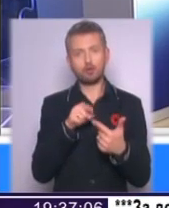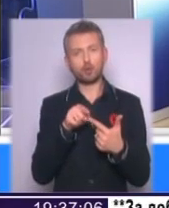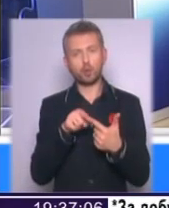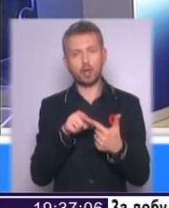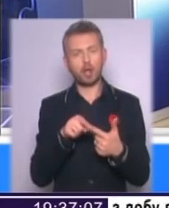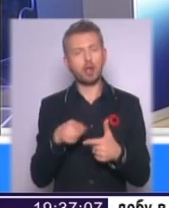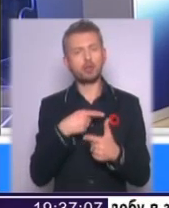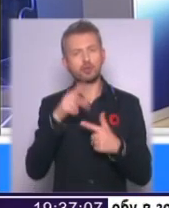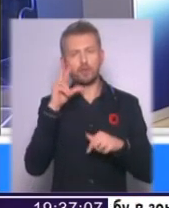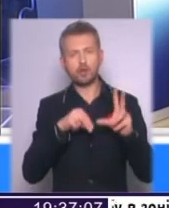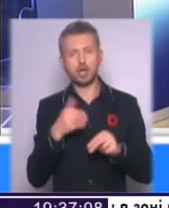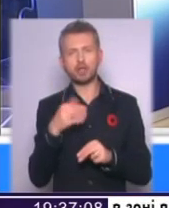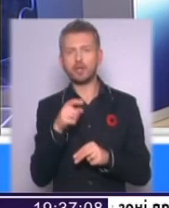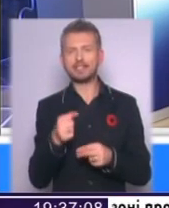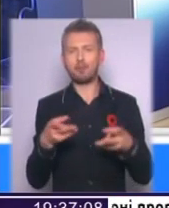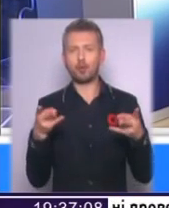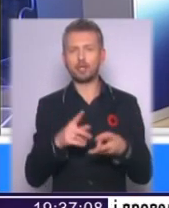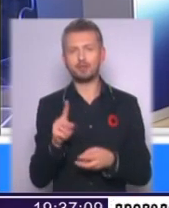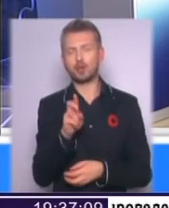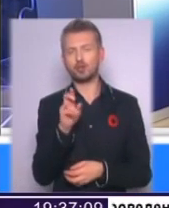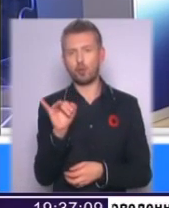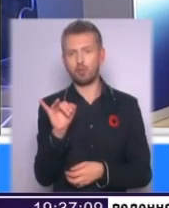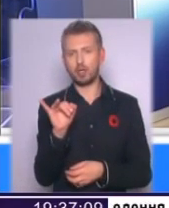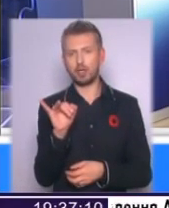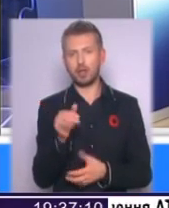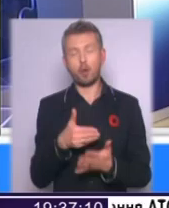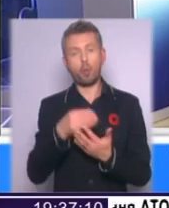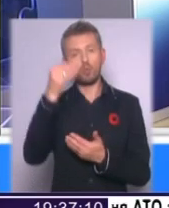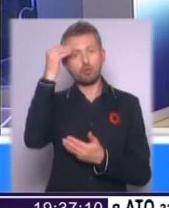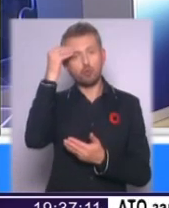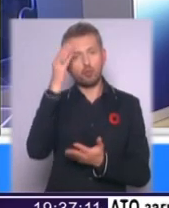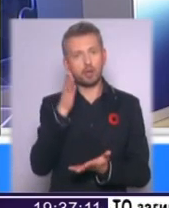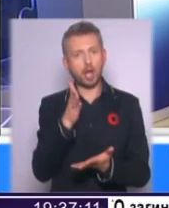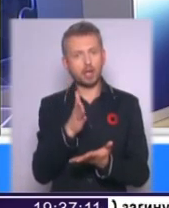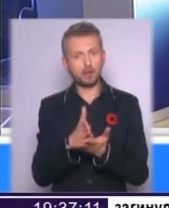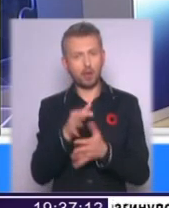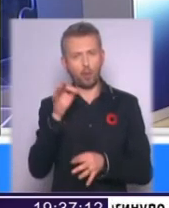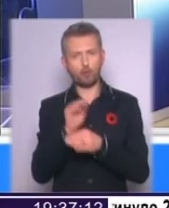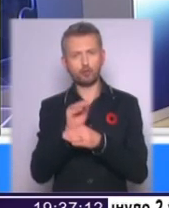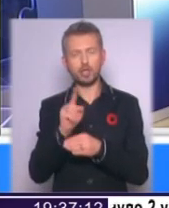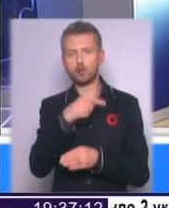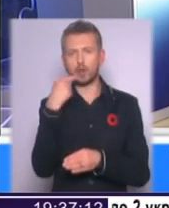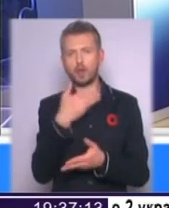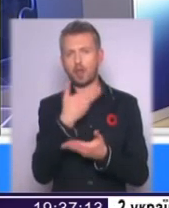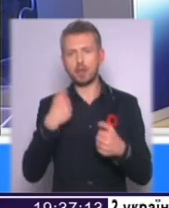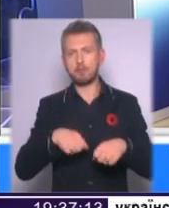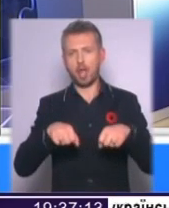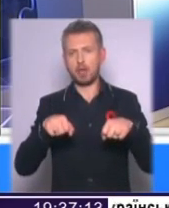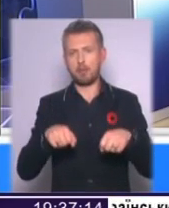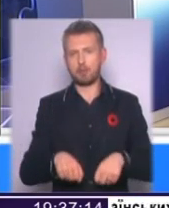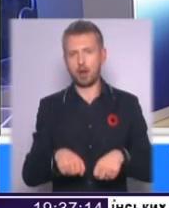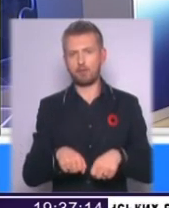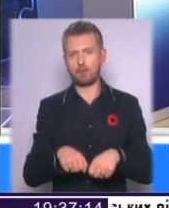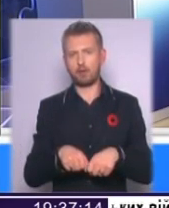чи вважаєте ви за потрібне, щоб от думка є осудження, що Росія не має права